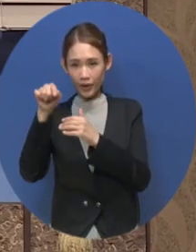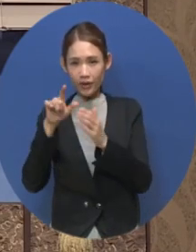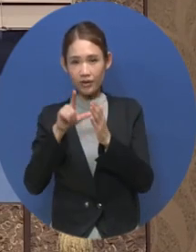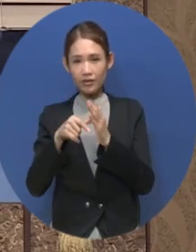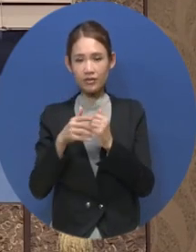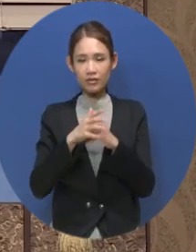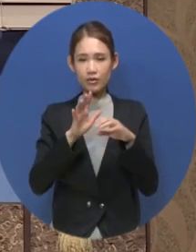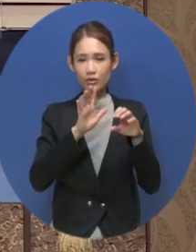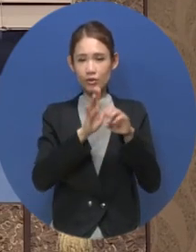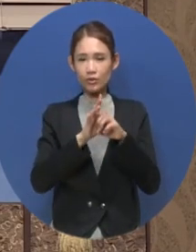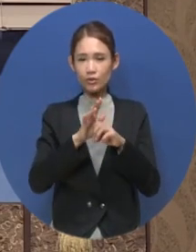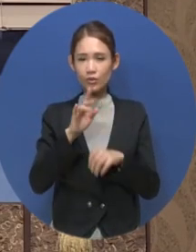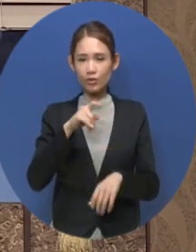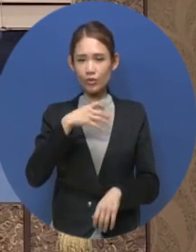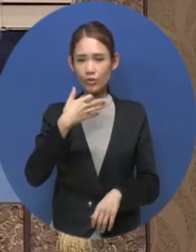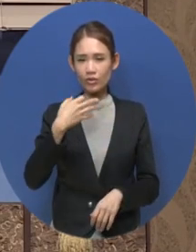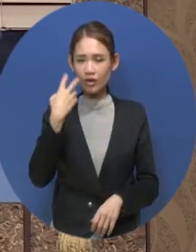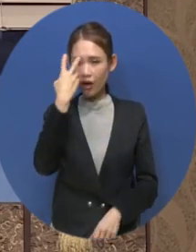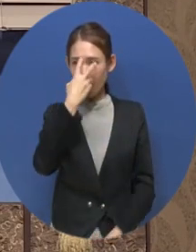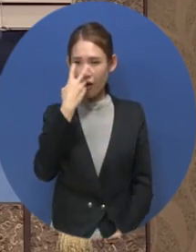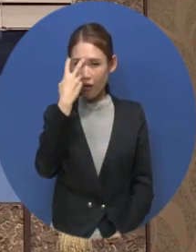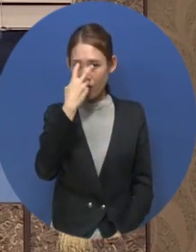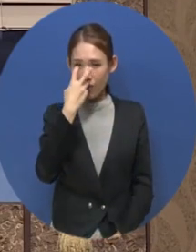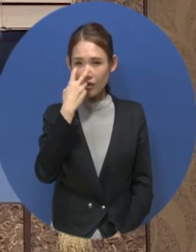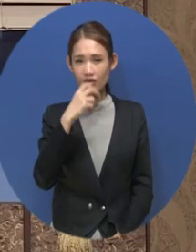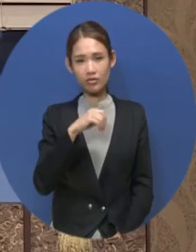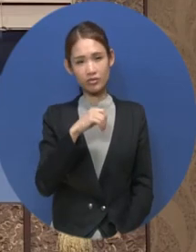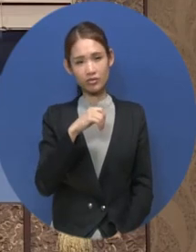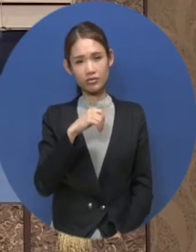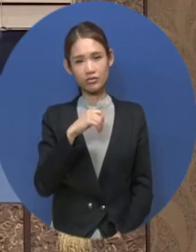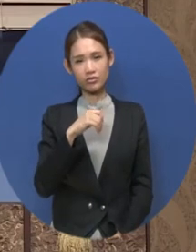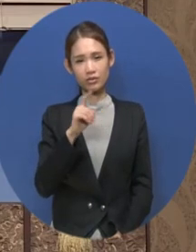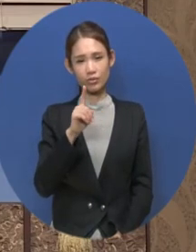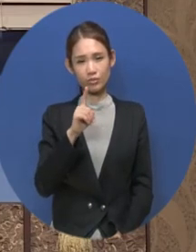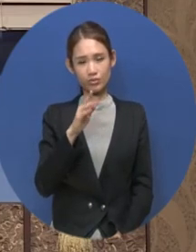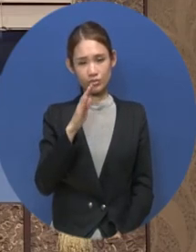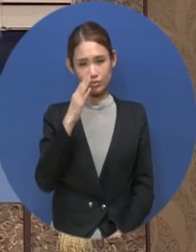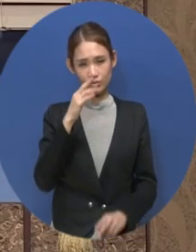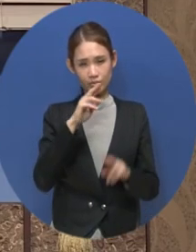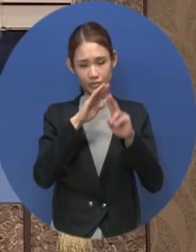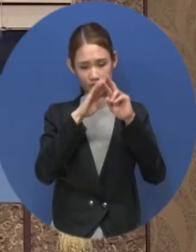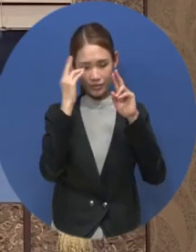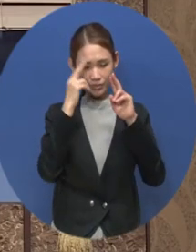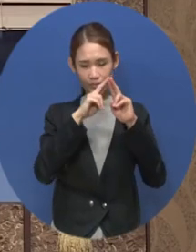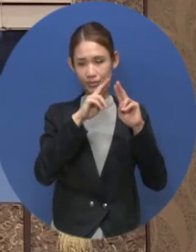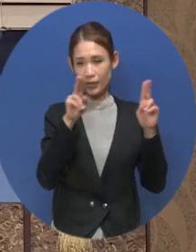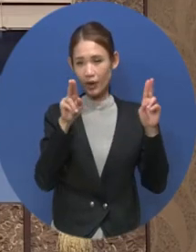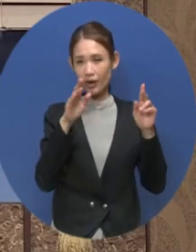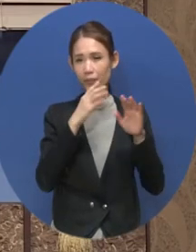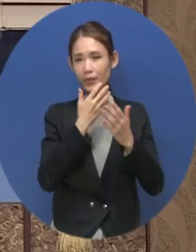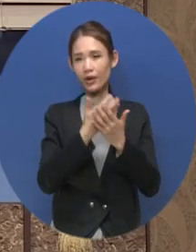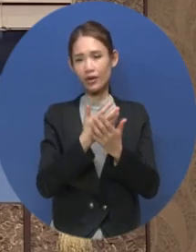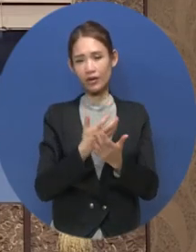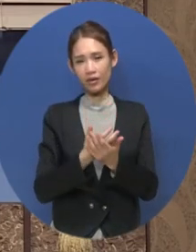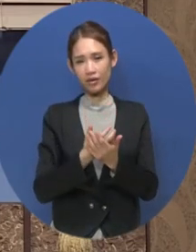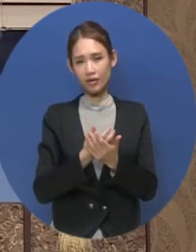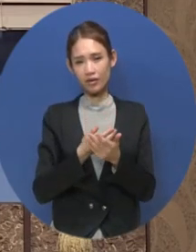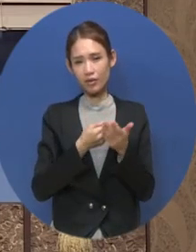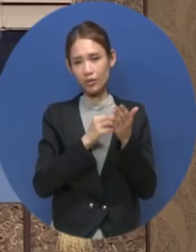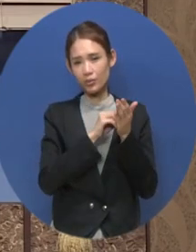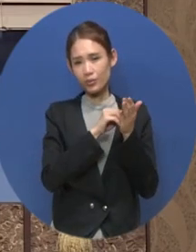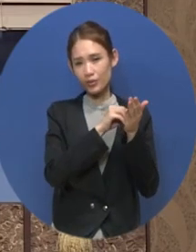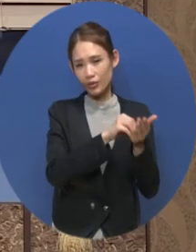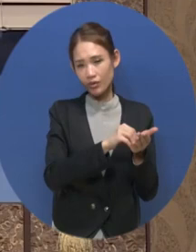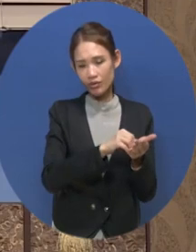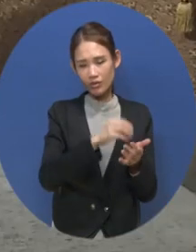코로나 검사라든지 이런 걸 계속 해야 되고 면책 그 자료를 제출해야 되고 이런 네. 부분들이 예. 너무 복잡하다는